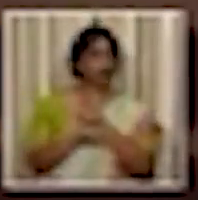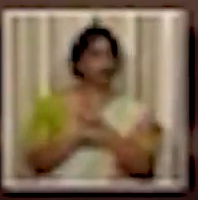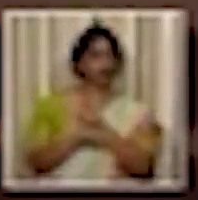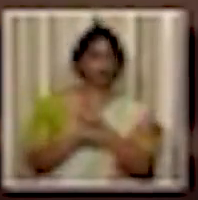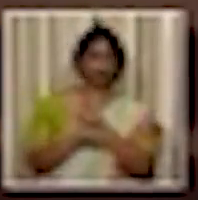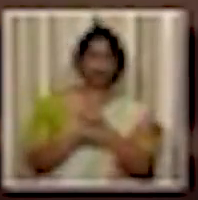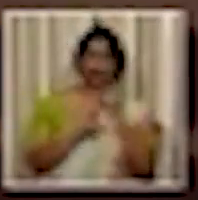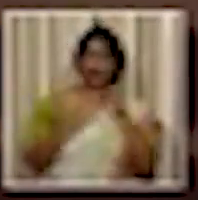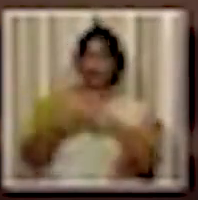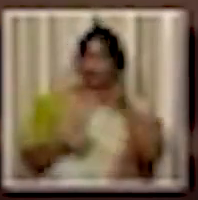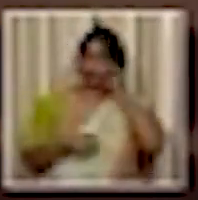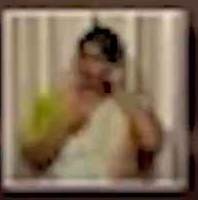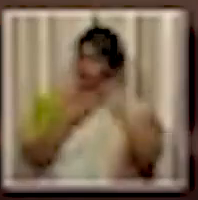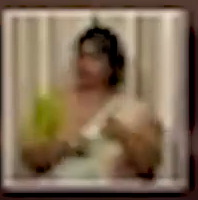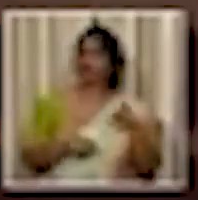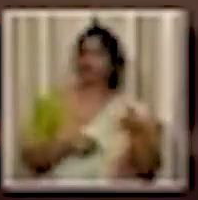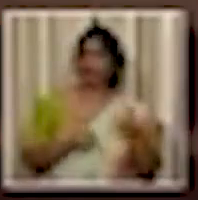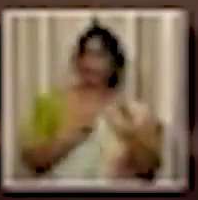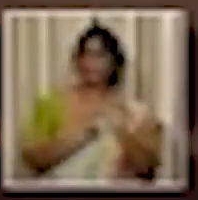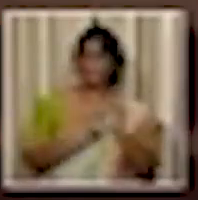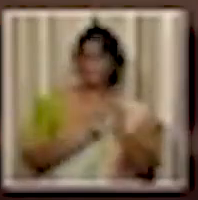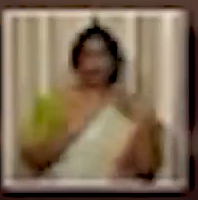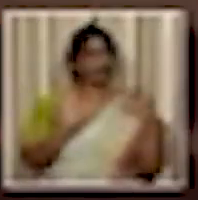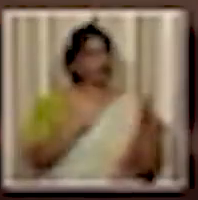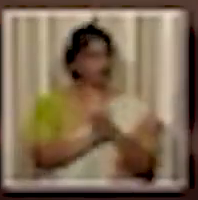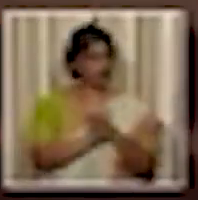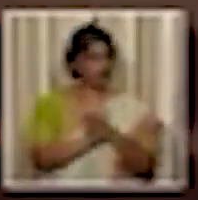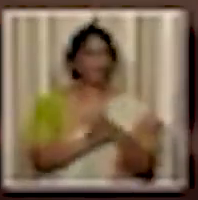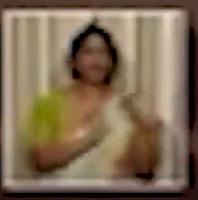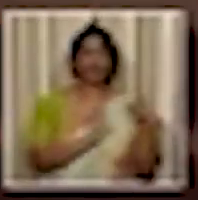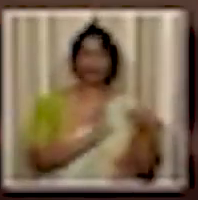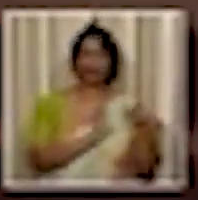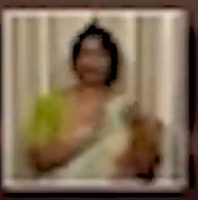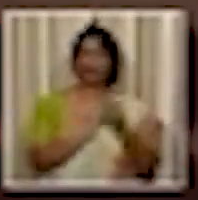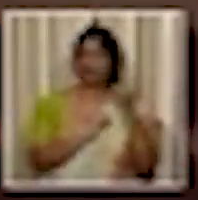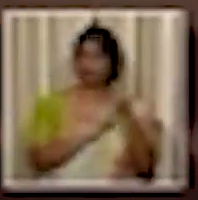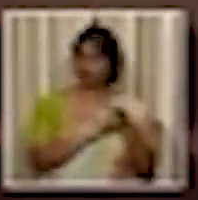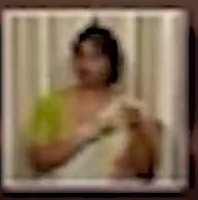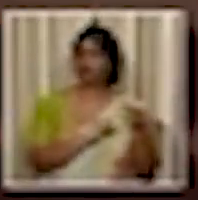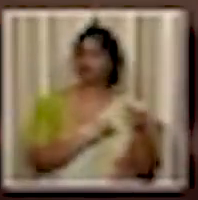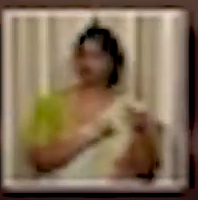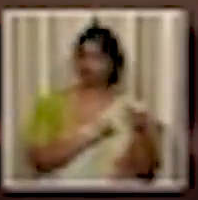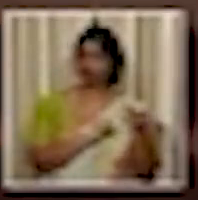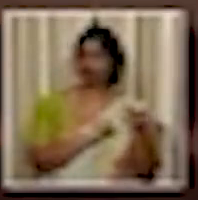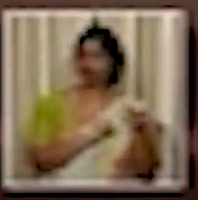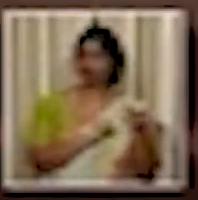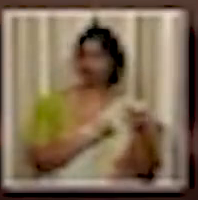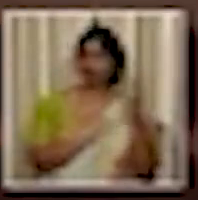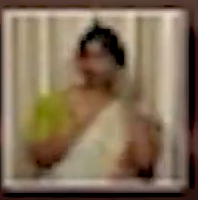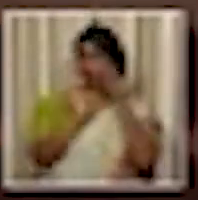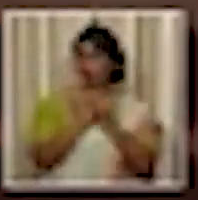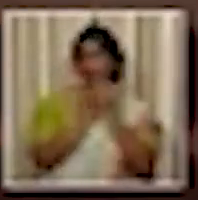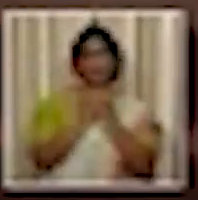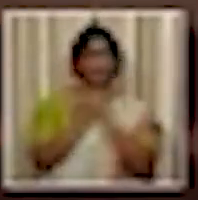කැබිනට් යෝජනාවක් අනුව ප්‍රයිවට් පාර්ට්නර්ෂිප් එකක් අරගෙන ඒගොල්ලන් ඉල් දීලා තියෙනවා. ඒගොල්ලන්ගේ ඉදිරිපත්